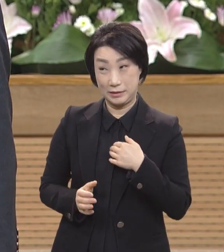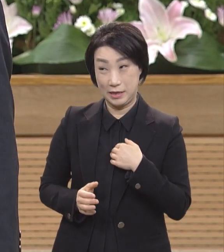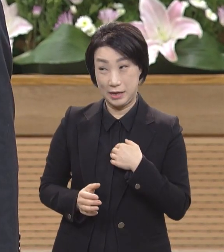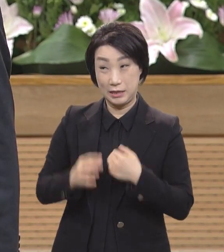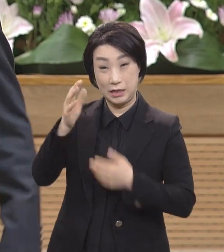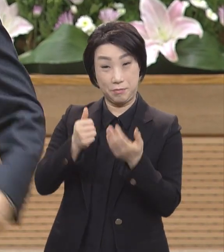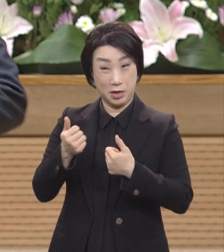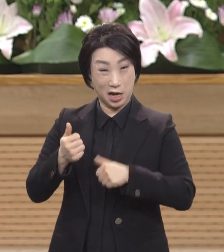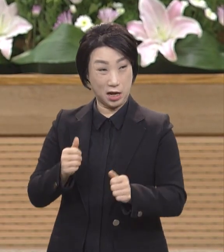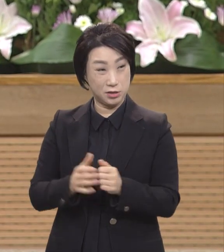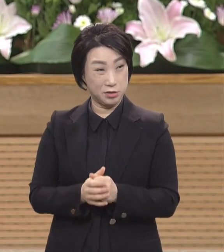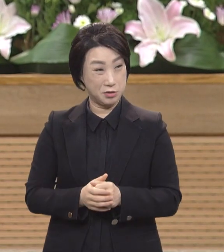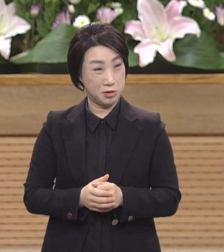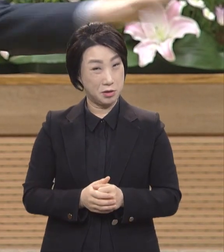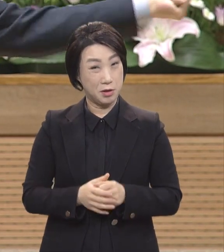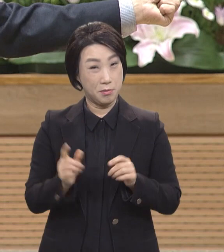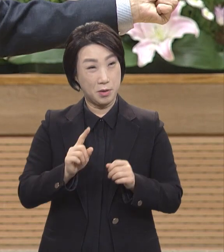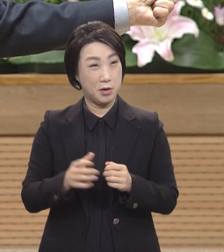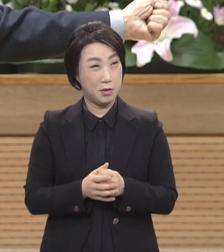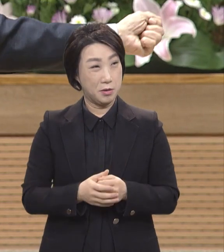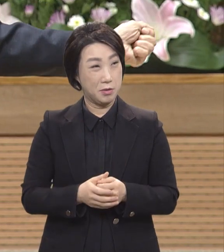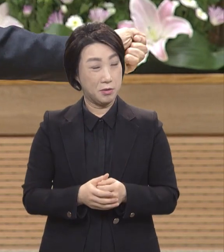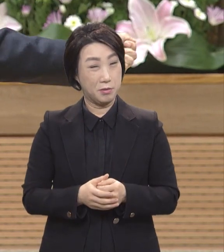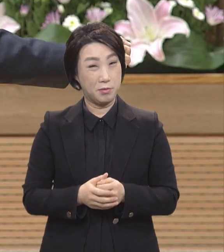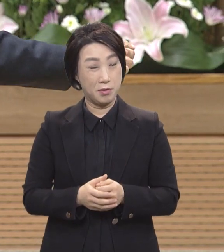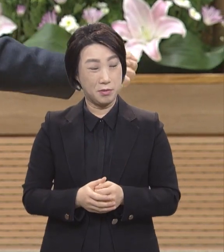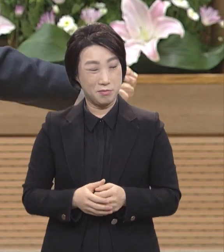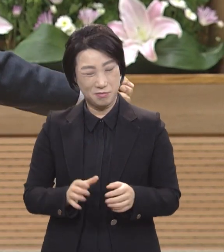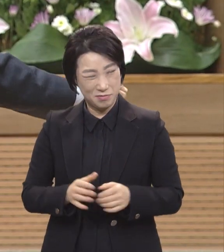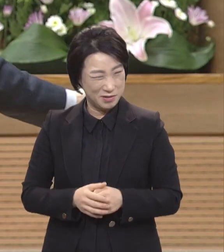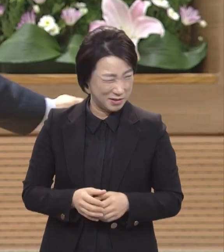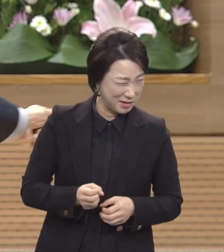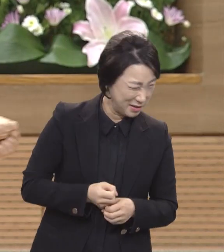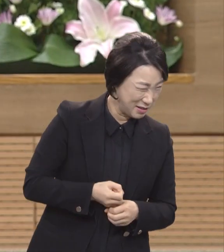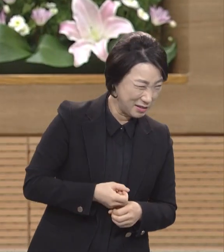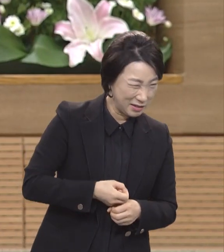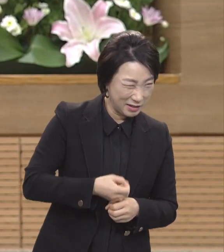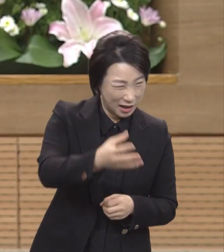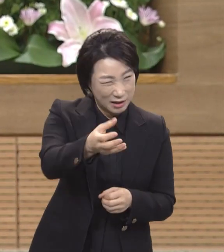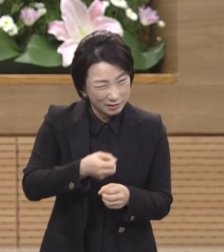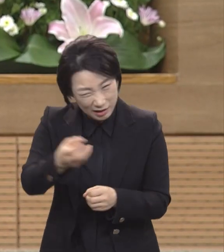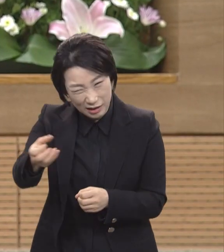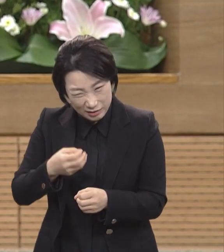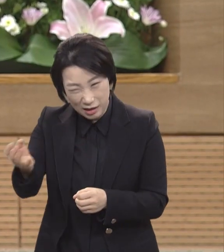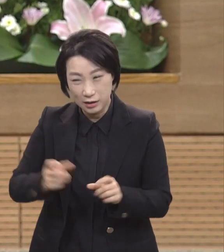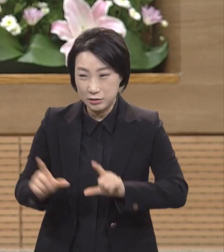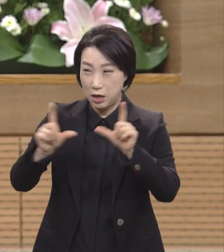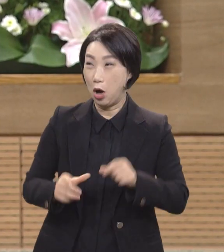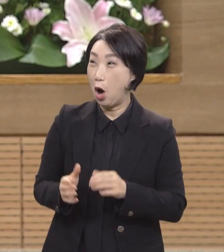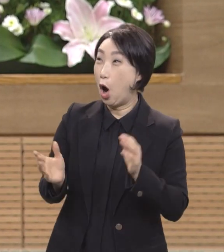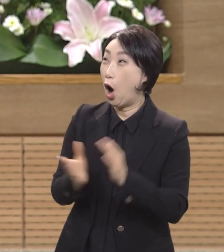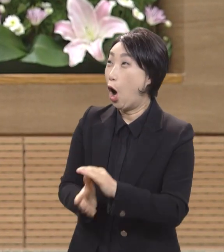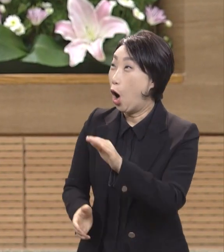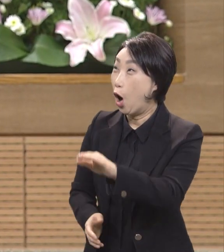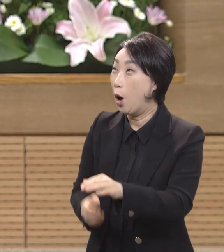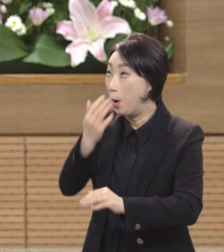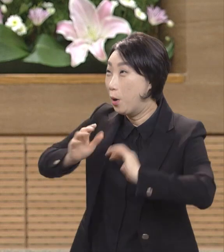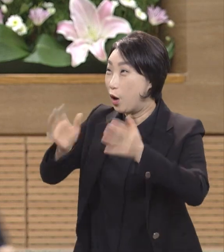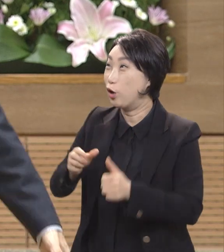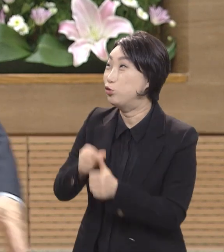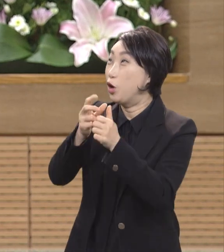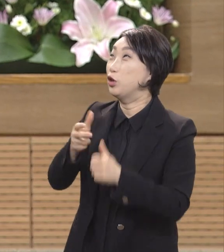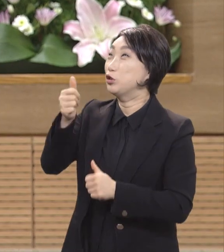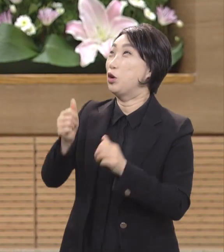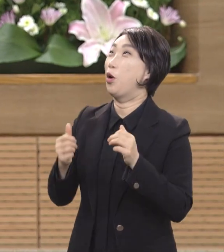하나님의 아들이라 해서 팍팍 나눠주면서 살아야 야 이스라엘의 메시아가